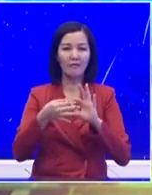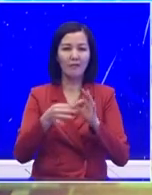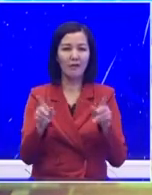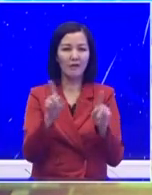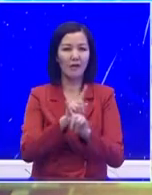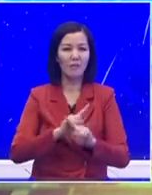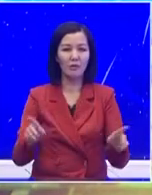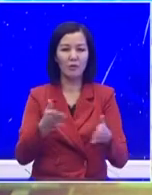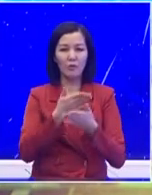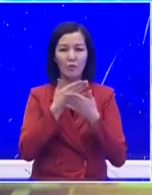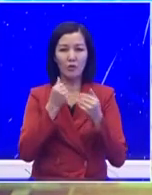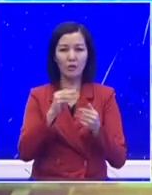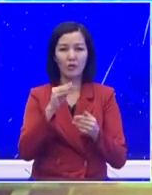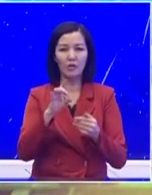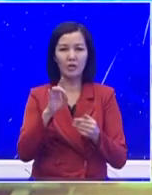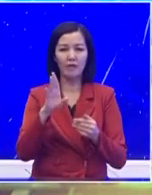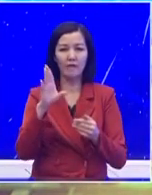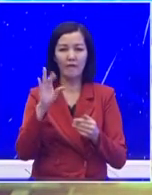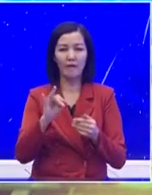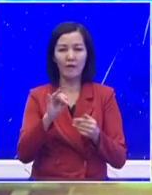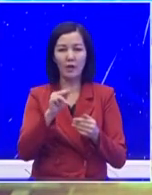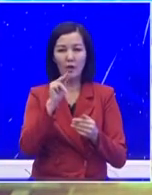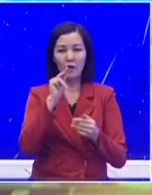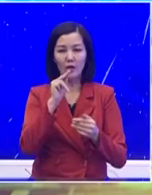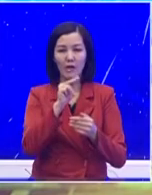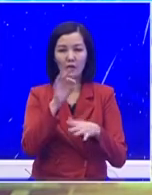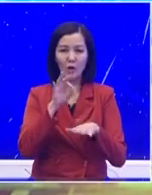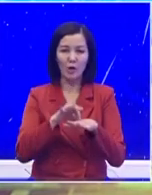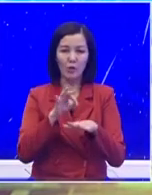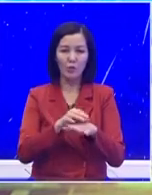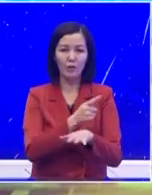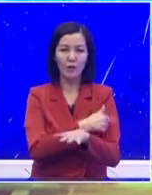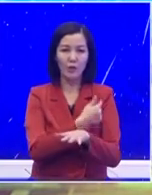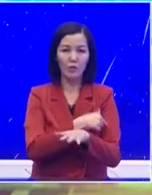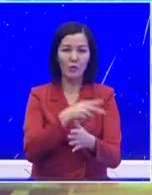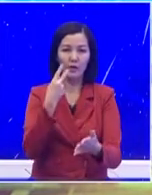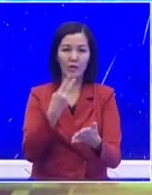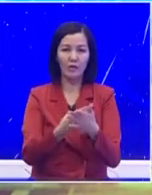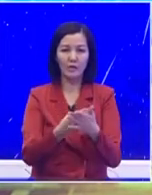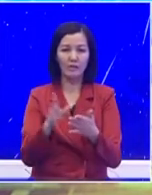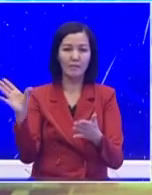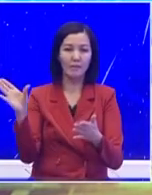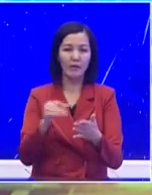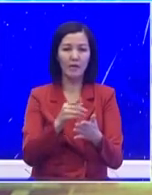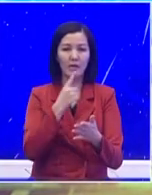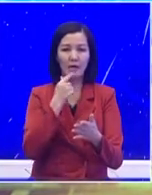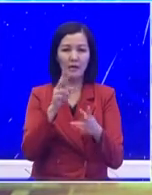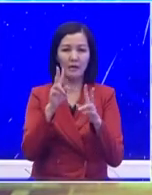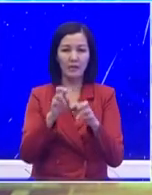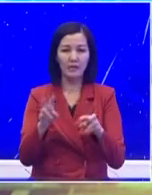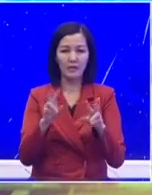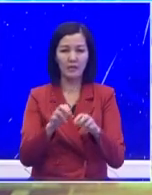айырмашылықтар болмағандықтан оларды ЖРВИ күдігімен ауруханаға жатқызамыз. Барлығынан қан сараптамасы